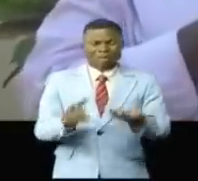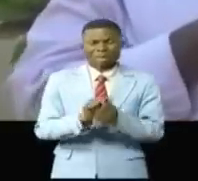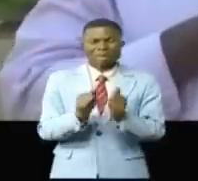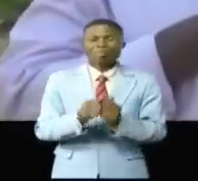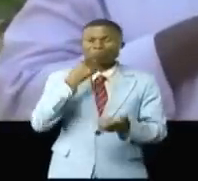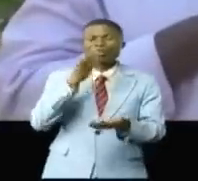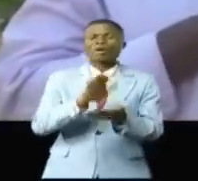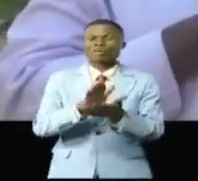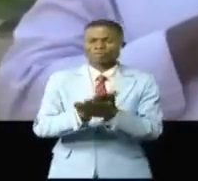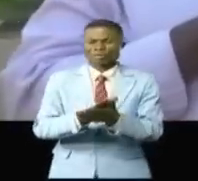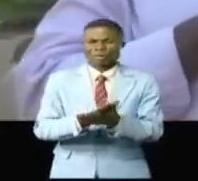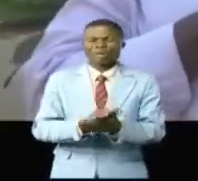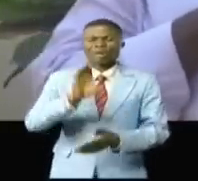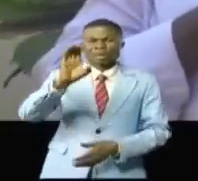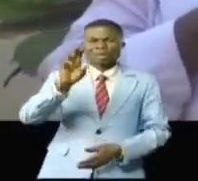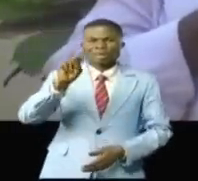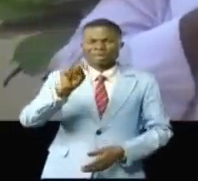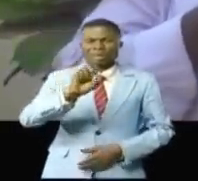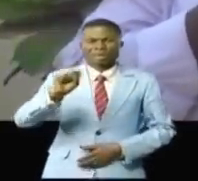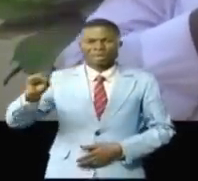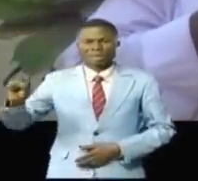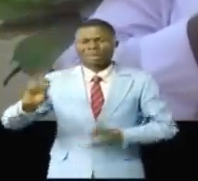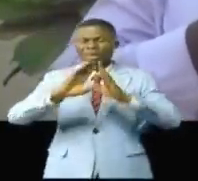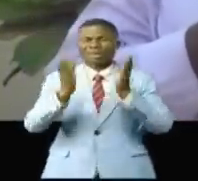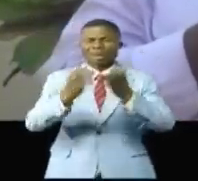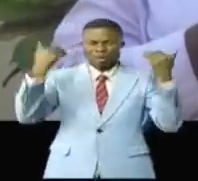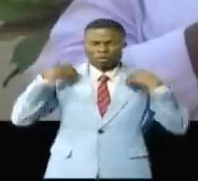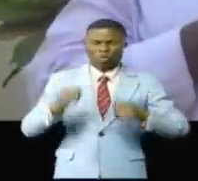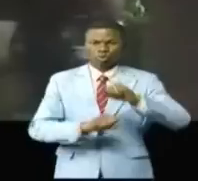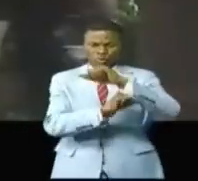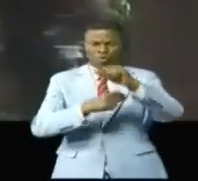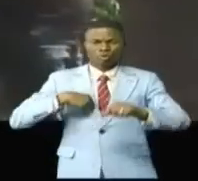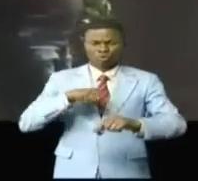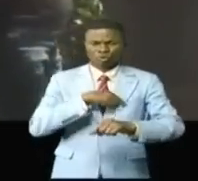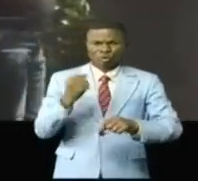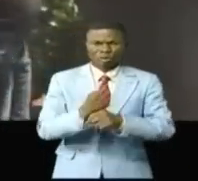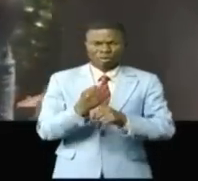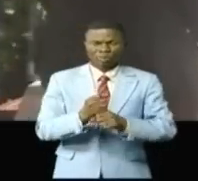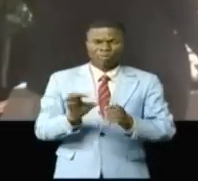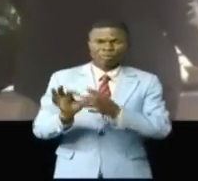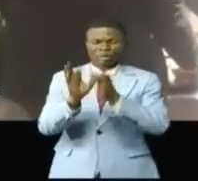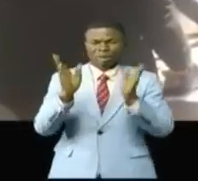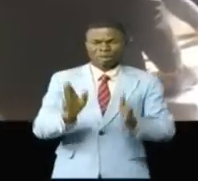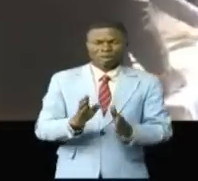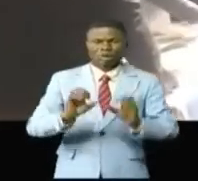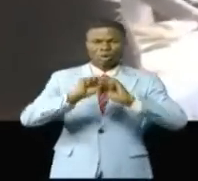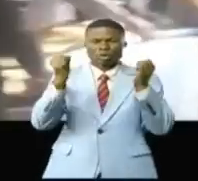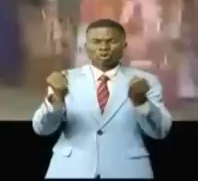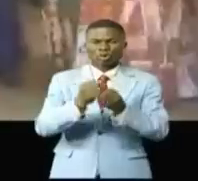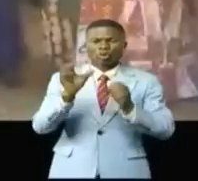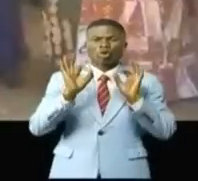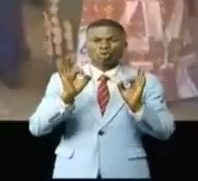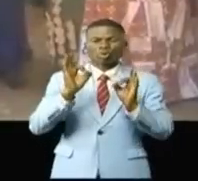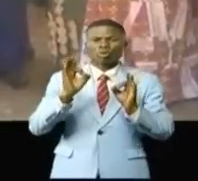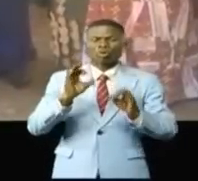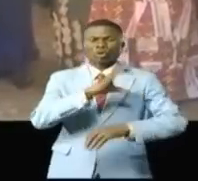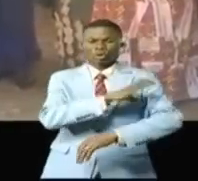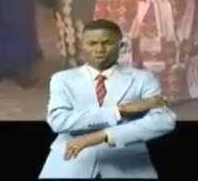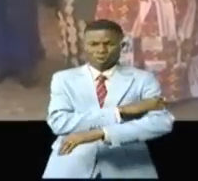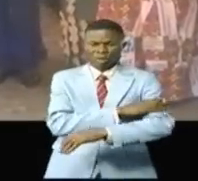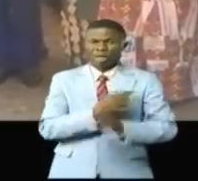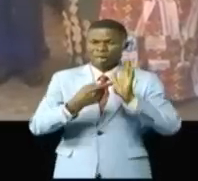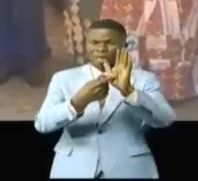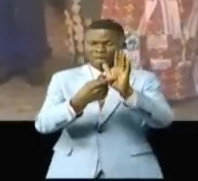féliciter la CNSS et toutes les autorités qui nous ont accompagnés là-dessus. Les coordinateurs de la nouvelle société civile congolaise présente dans